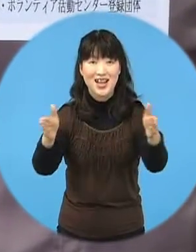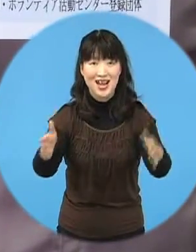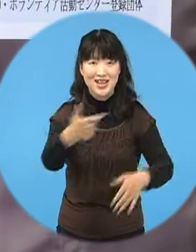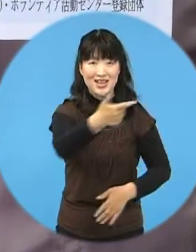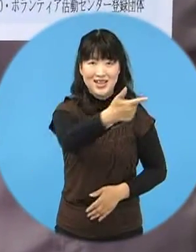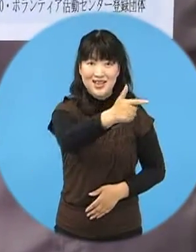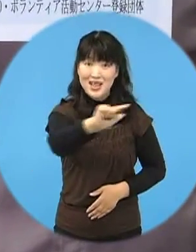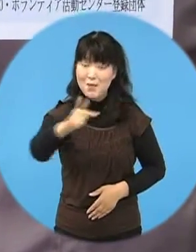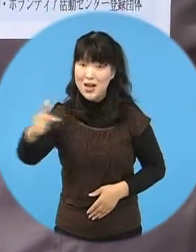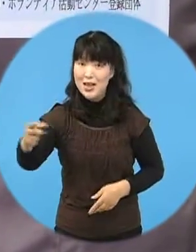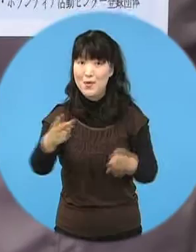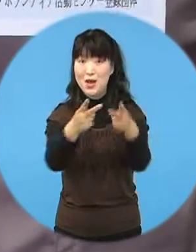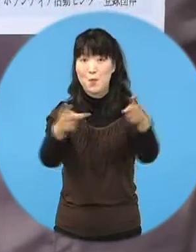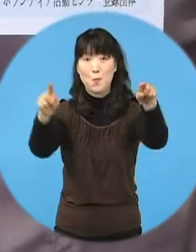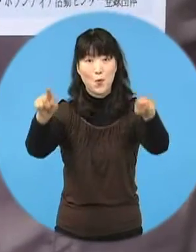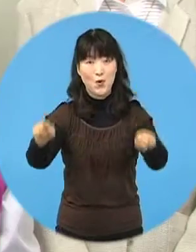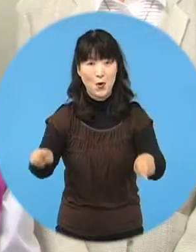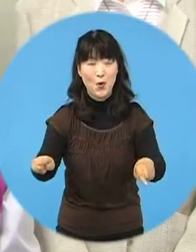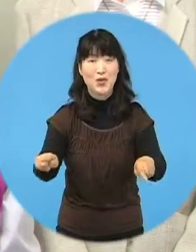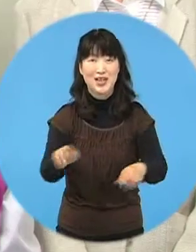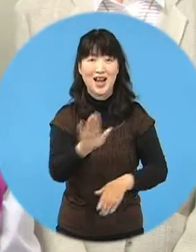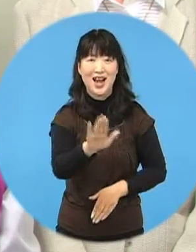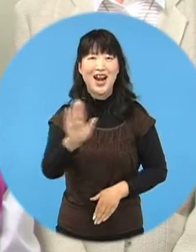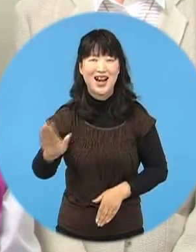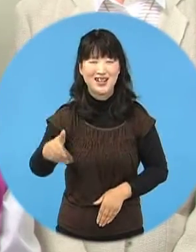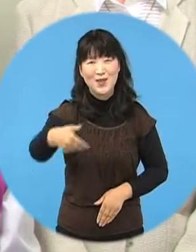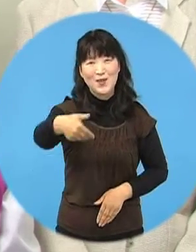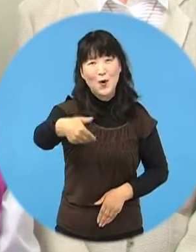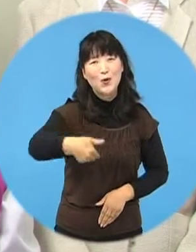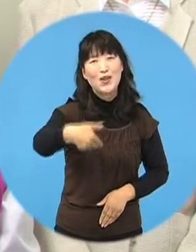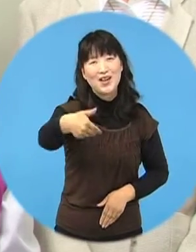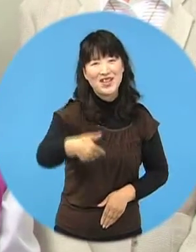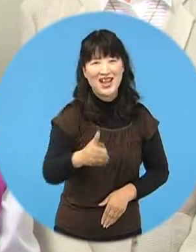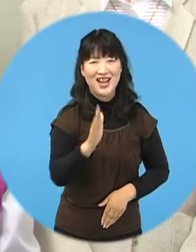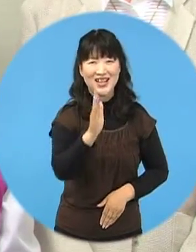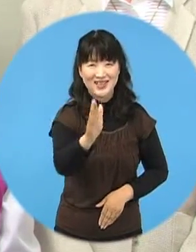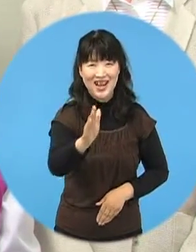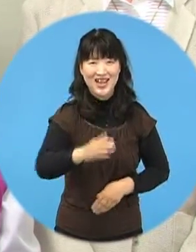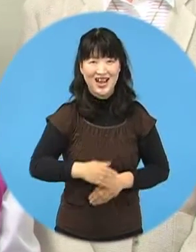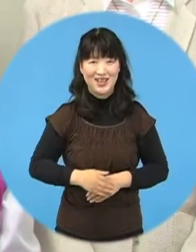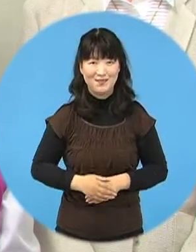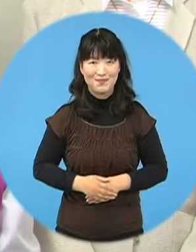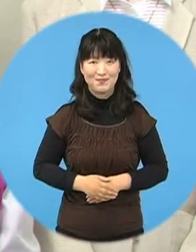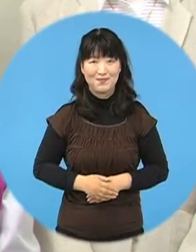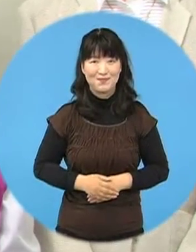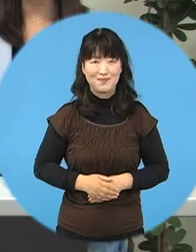を開催していますので、お気軽にお問い合わせください。